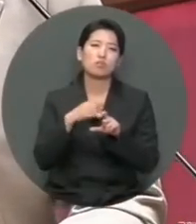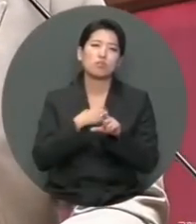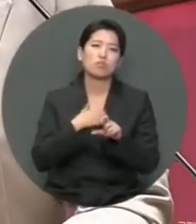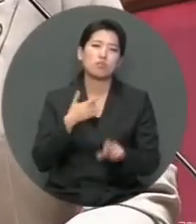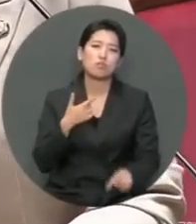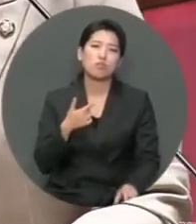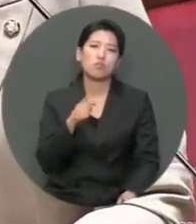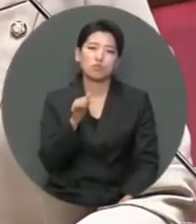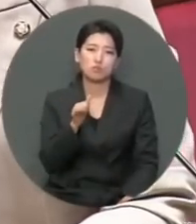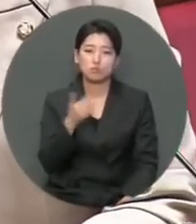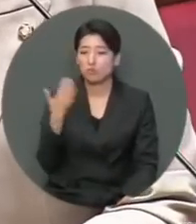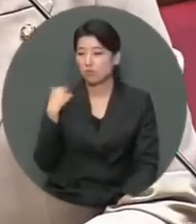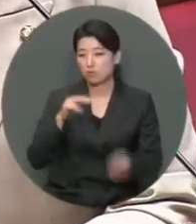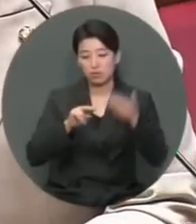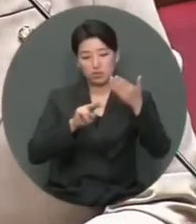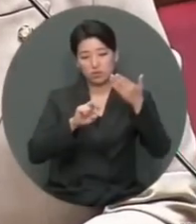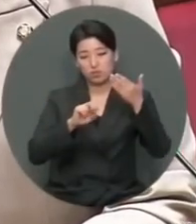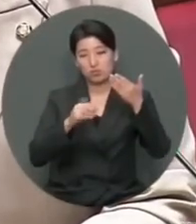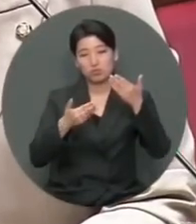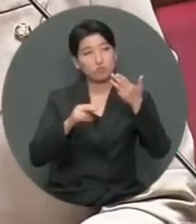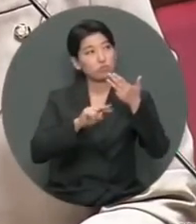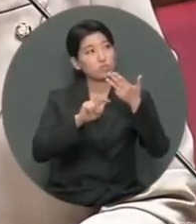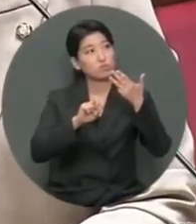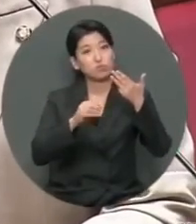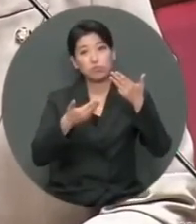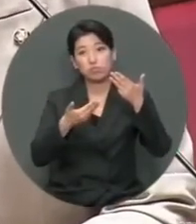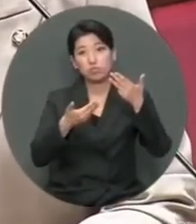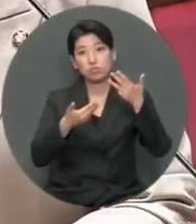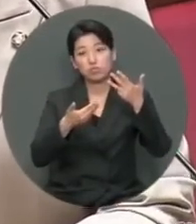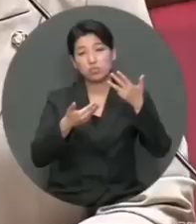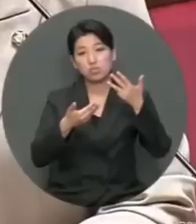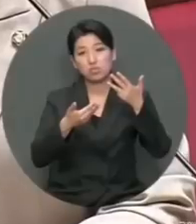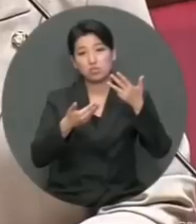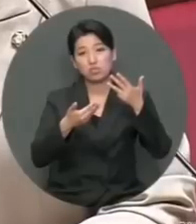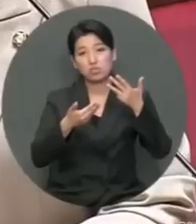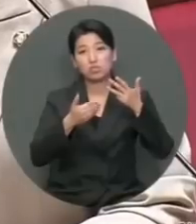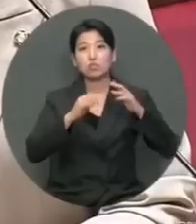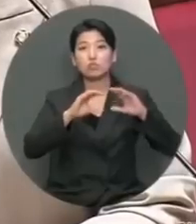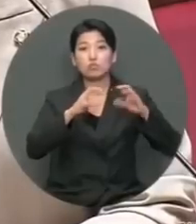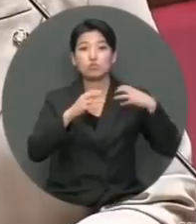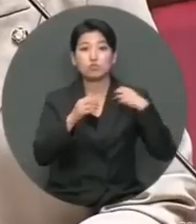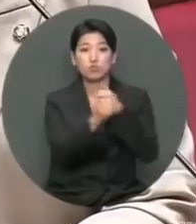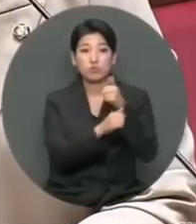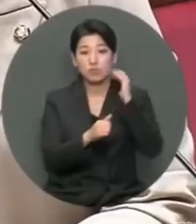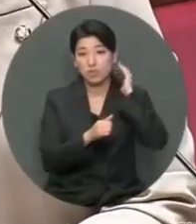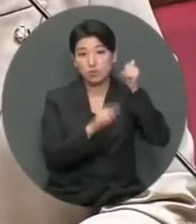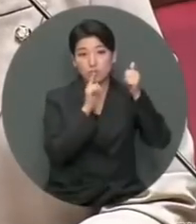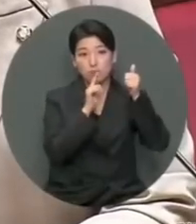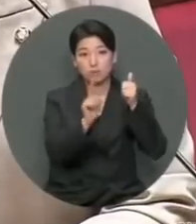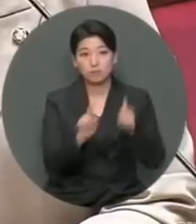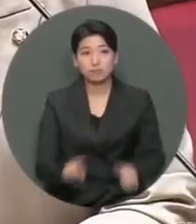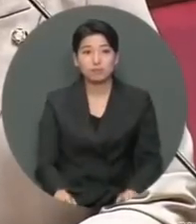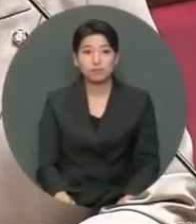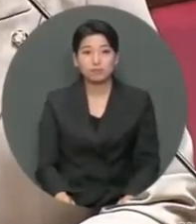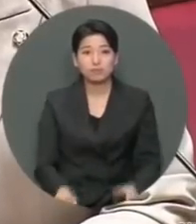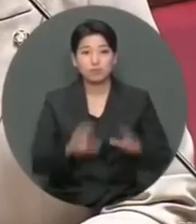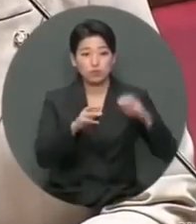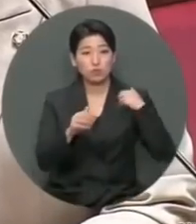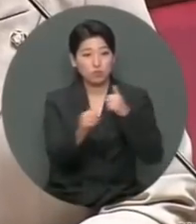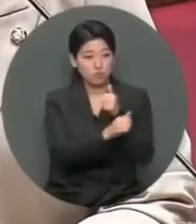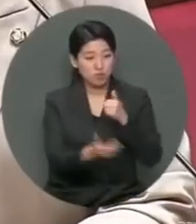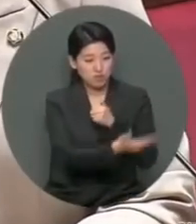지난 29일 국무회의에서 대통령 이런 말씀 하셨잖아요. 국무위원들